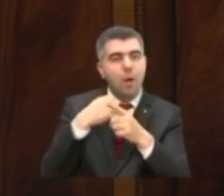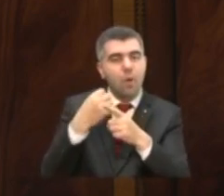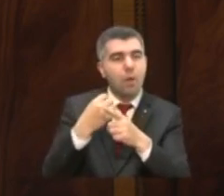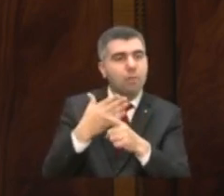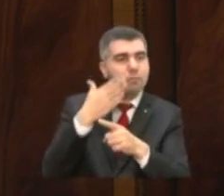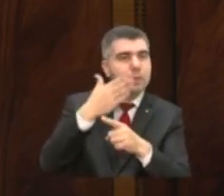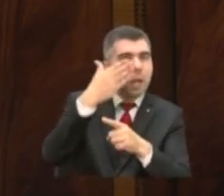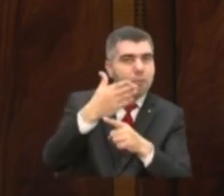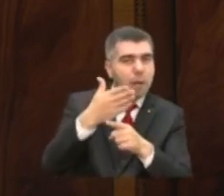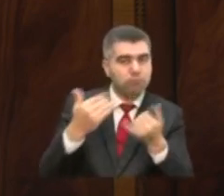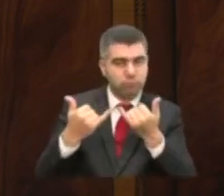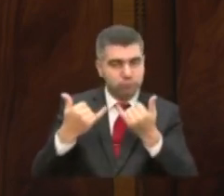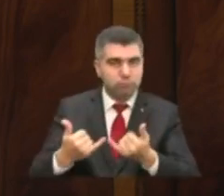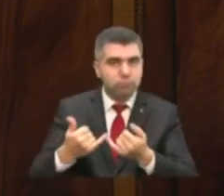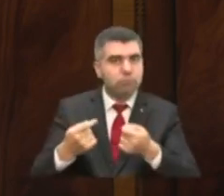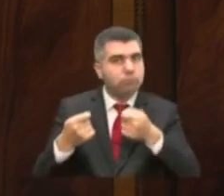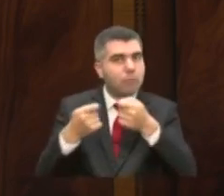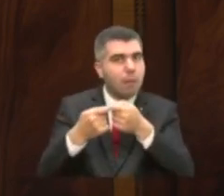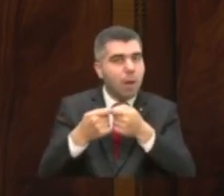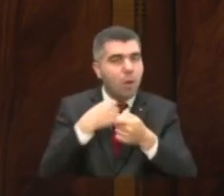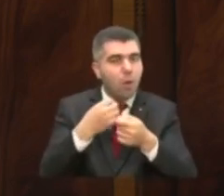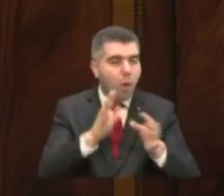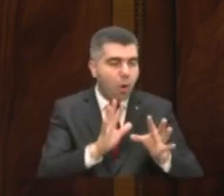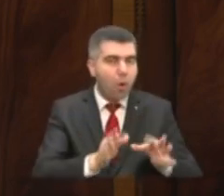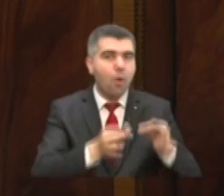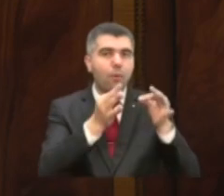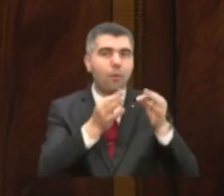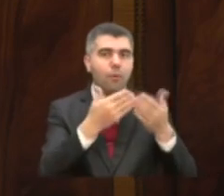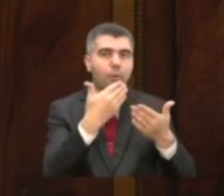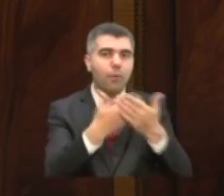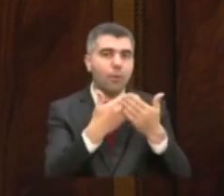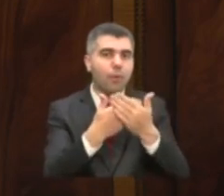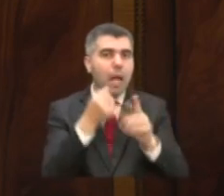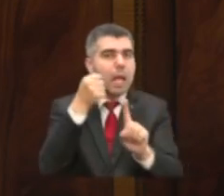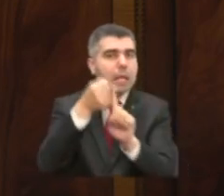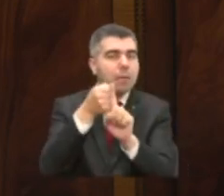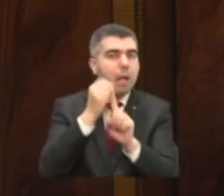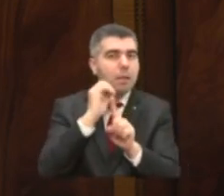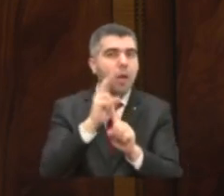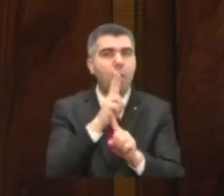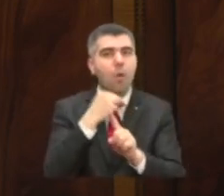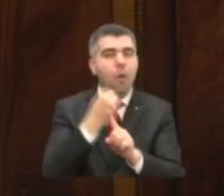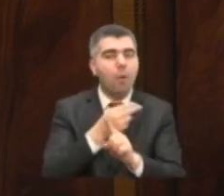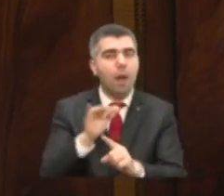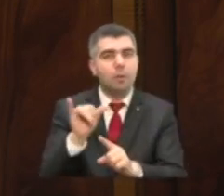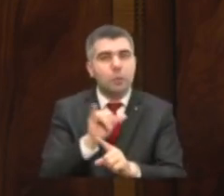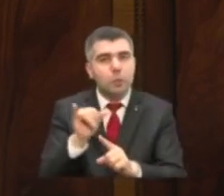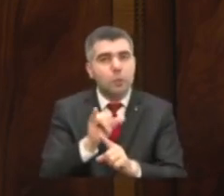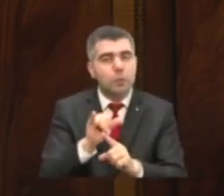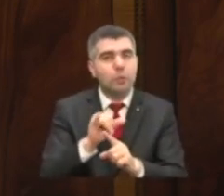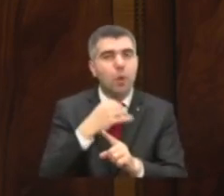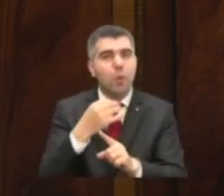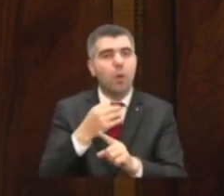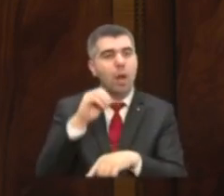بمؤشرات يمكن تتبعها وتقييم عمل الحكومة من خلالها، وعلى أساس أيضا